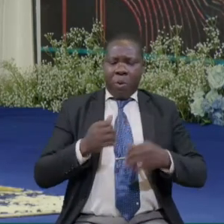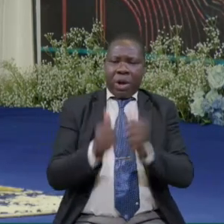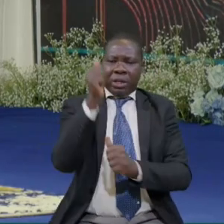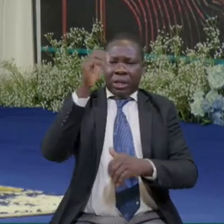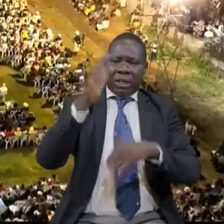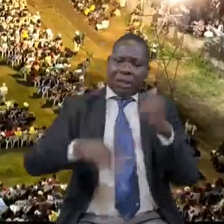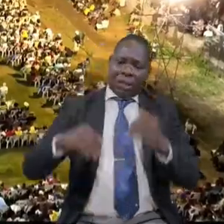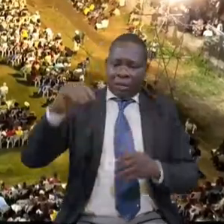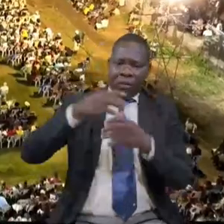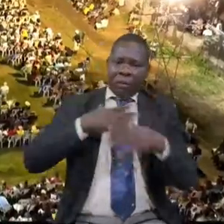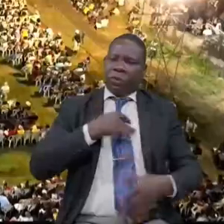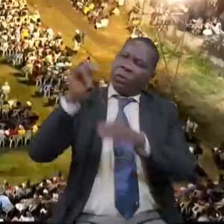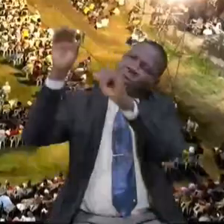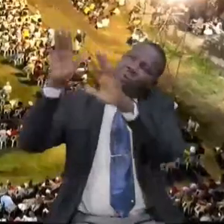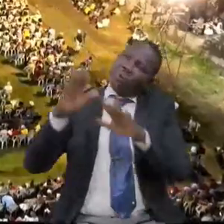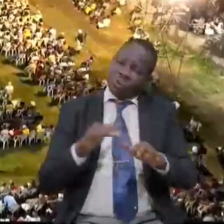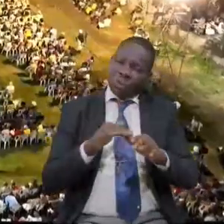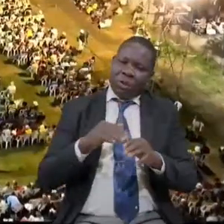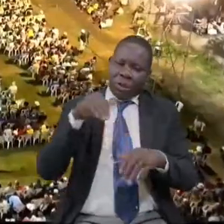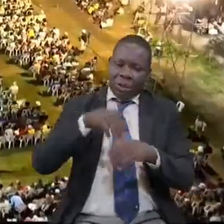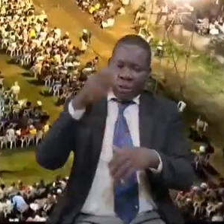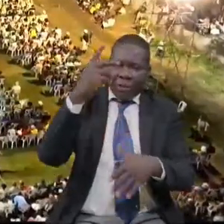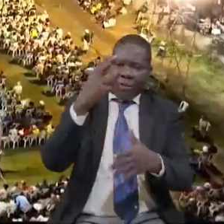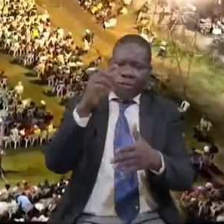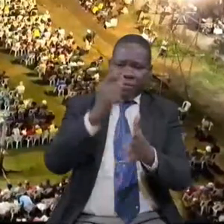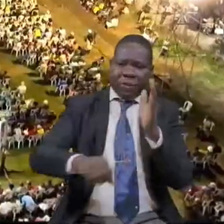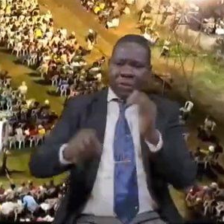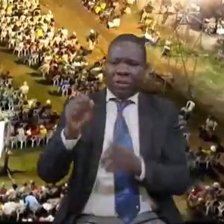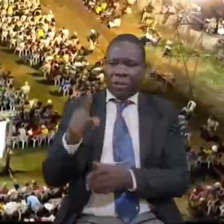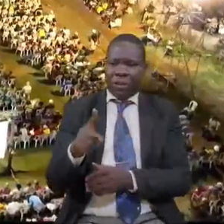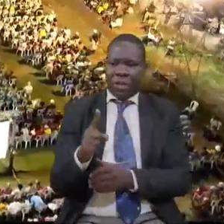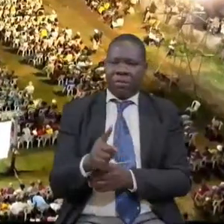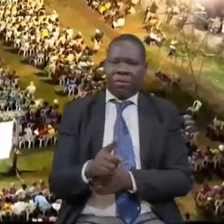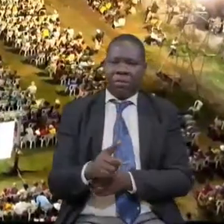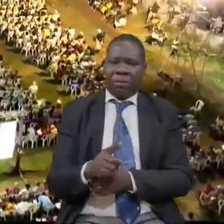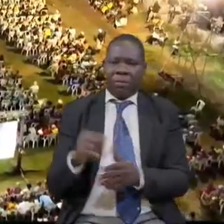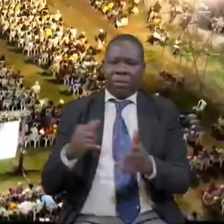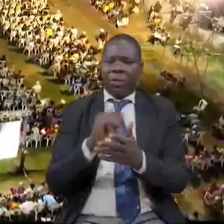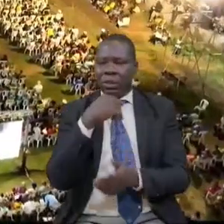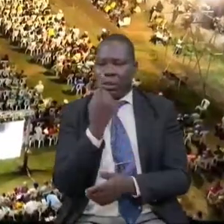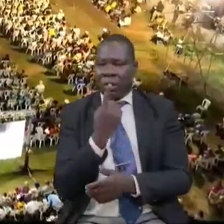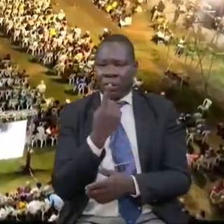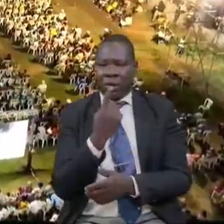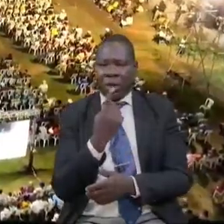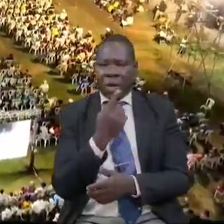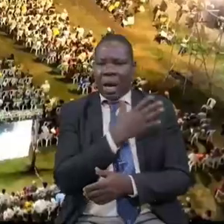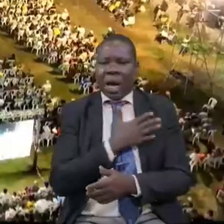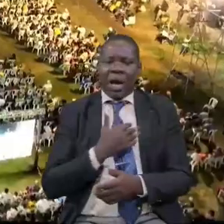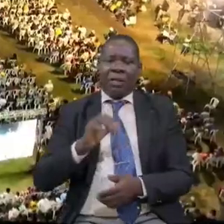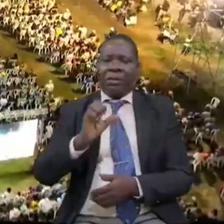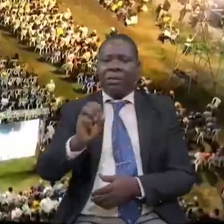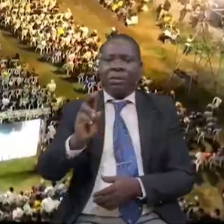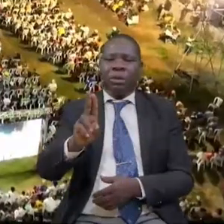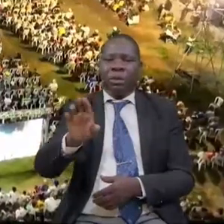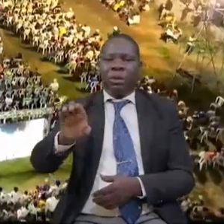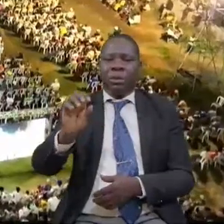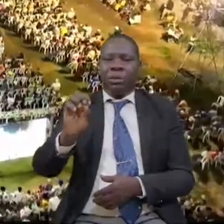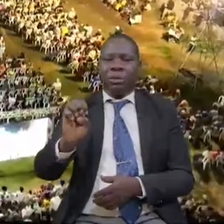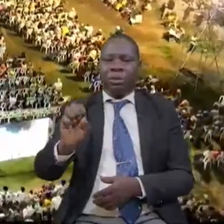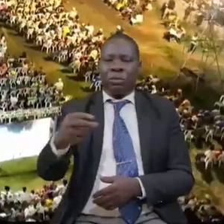que la neige. Verset 11. Le verset 11 dit, et c'est là ce que